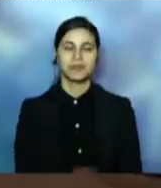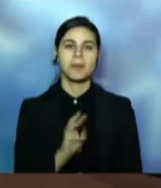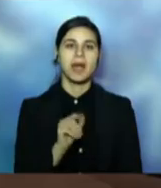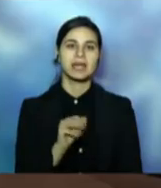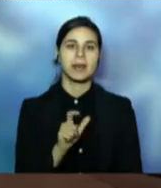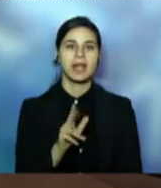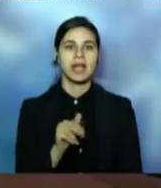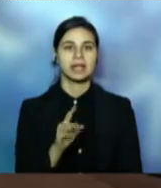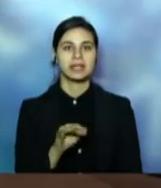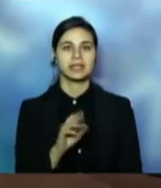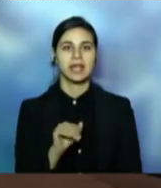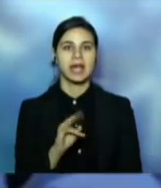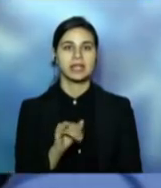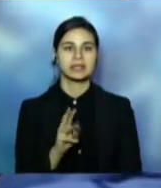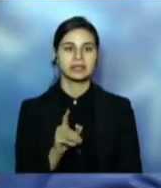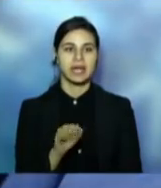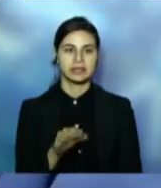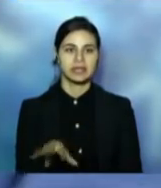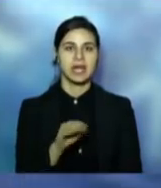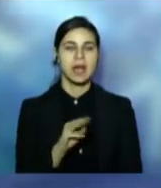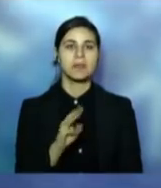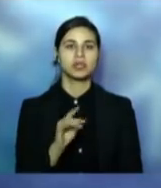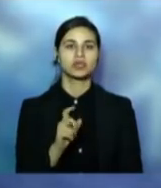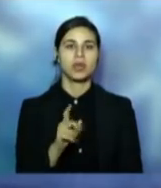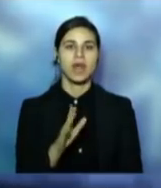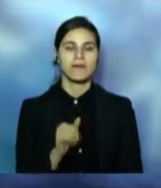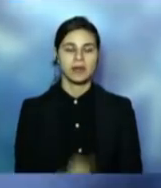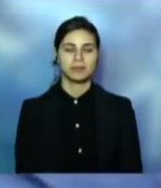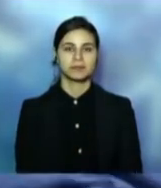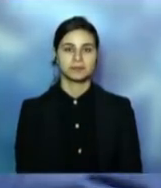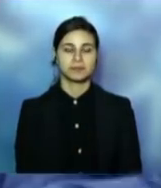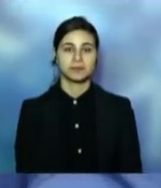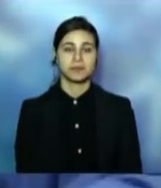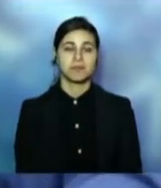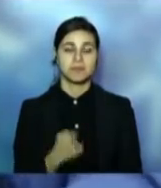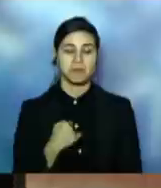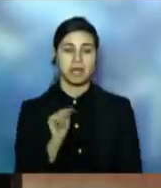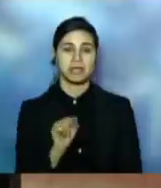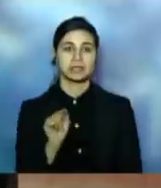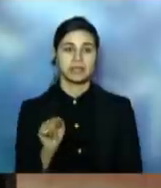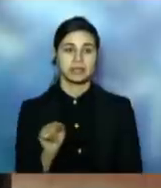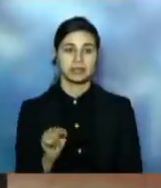მარიამი, ეკატერინე და ანასტასია მერცხულავები. რო ვაჩვენებთ, რომ მე ეს და ეს